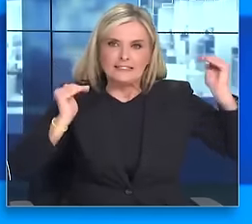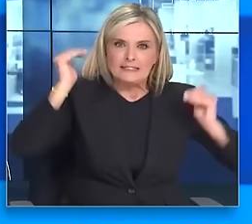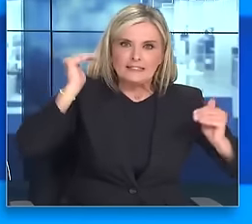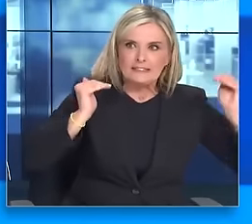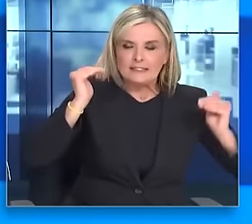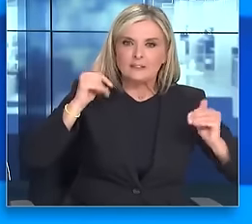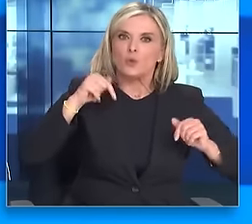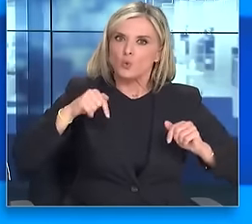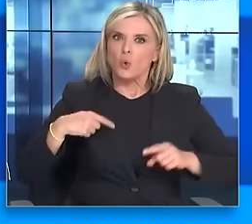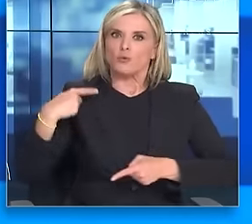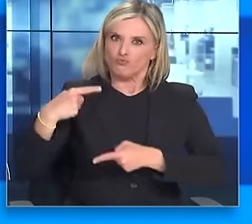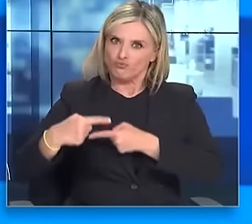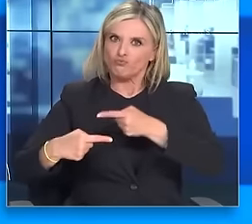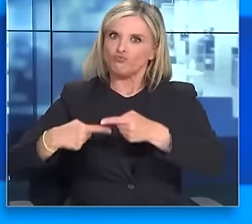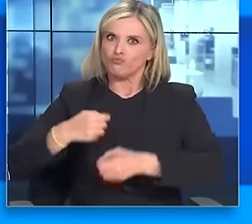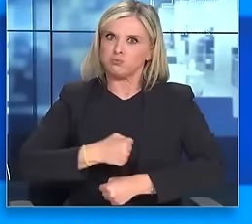χρόνια. Θα έλεγα